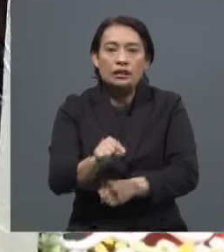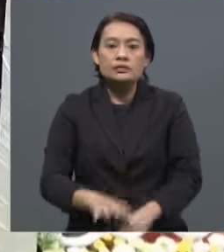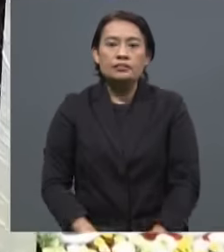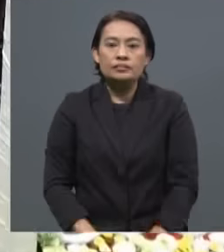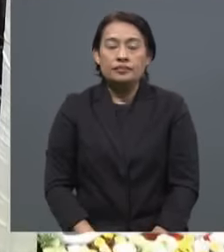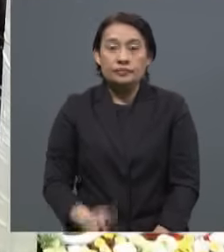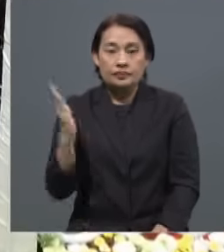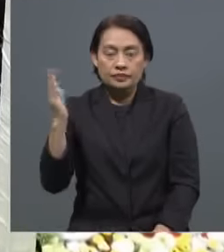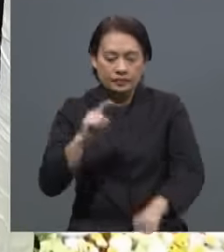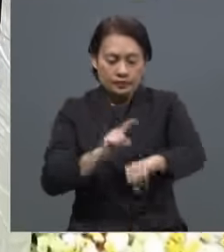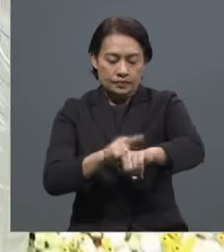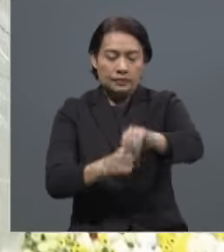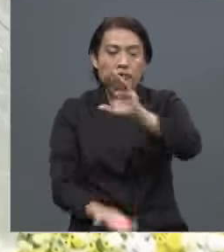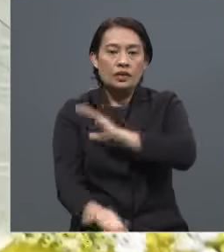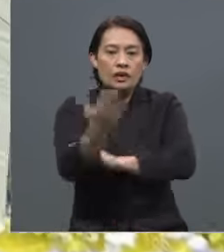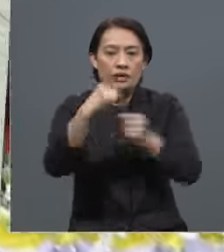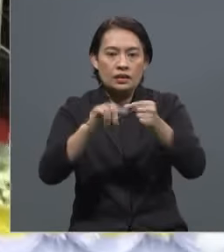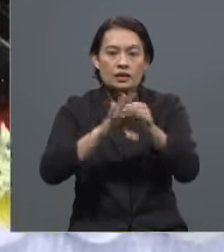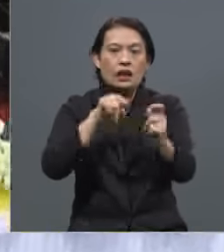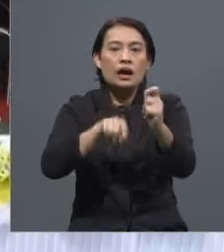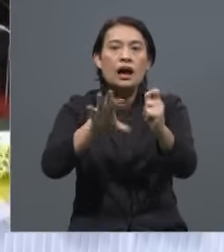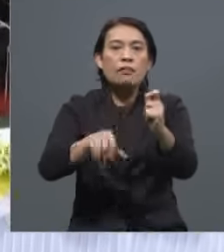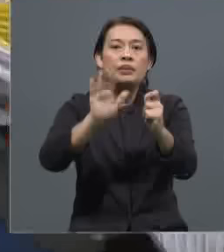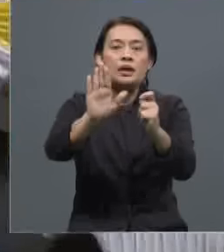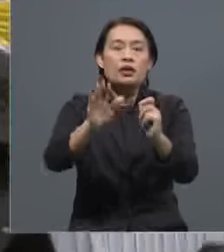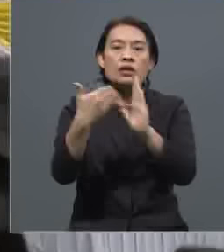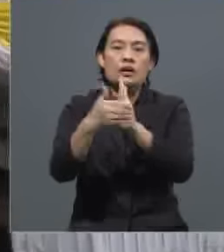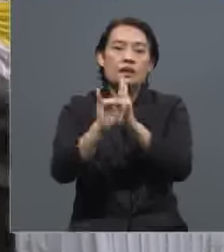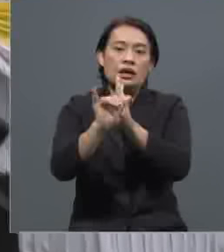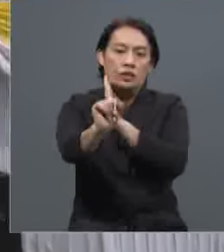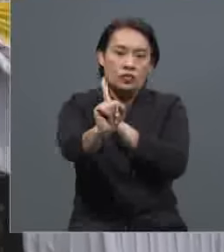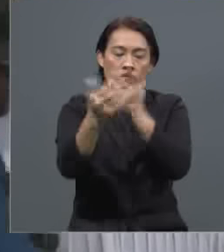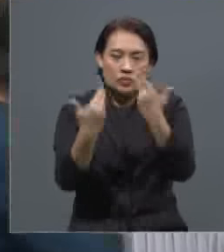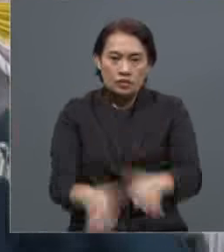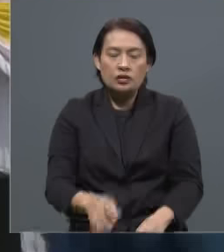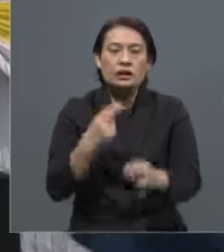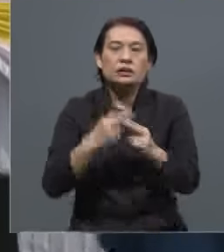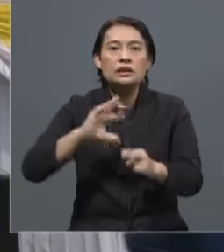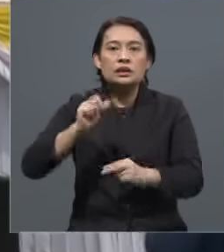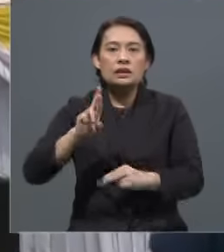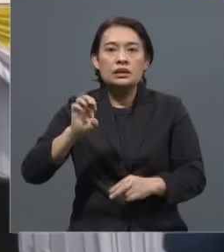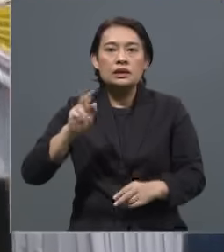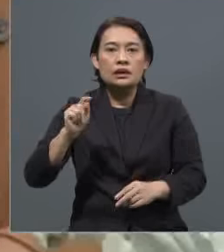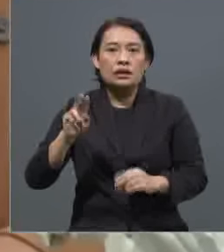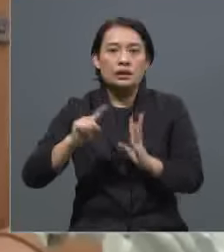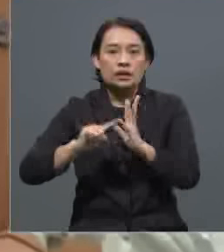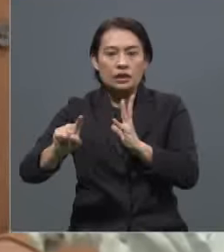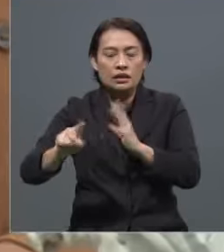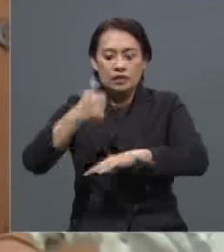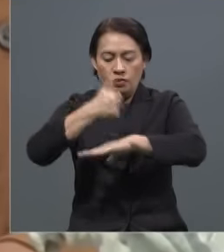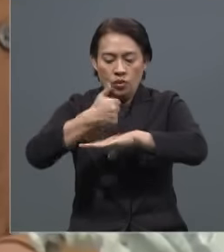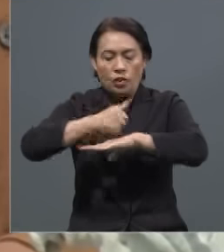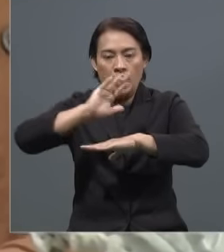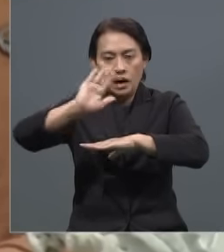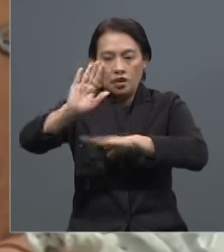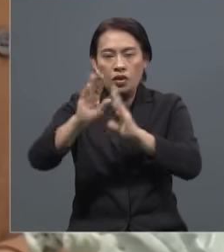บรรยากาศตั้งแต่ช่วงเช้าที่ถนนแจ้งสนิทหน้าที่ว่าการอำเภอเมืองยโสธรครับทันทีที่นายชรินทร์ทองสุขผู้ว่าราชการจังหวัดยโสธรก